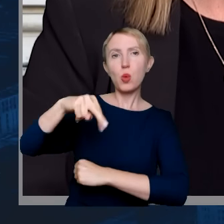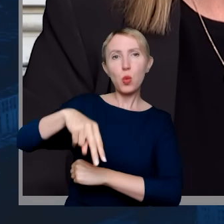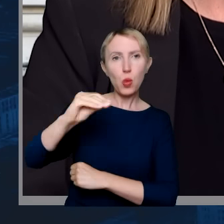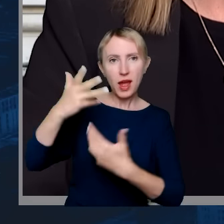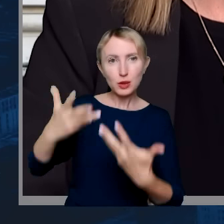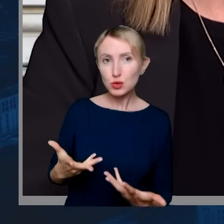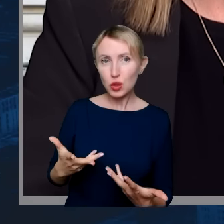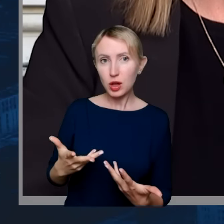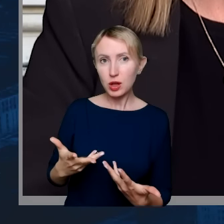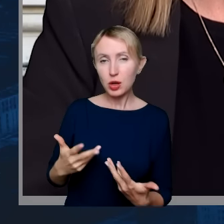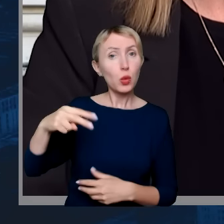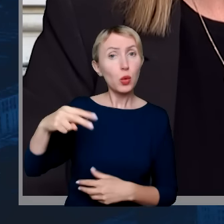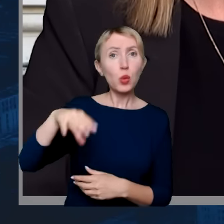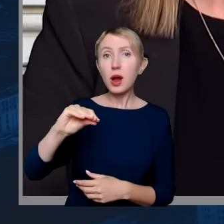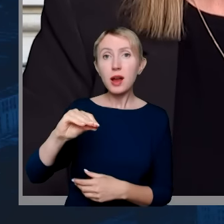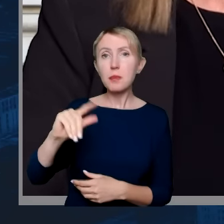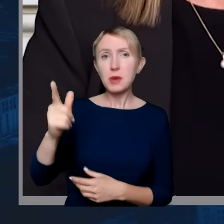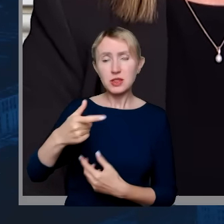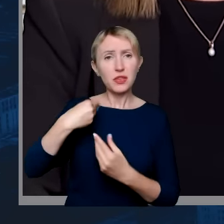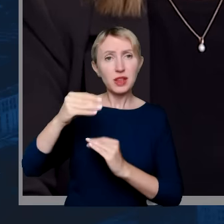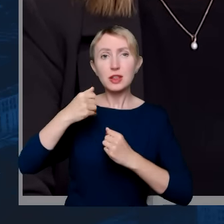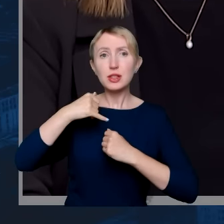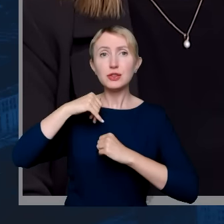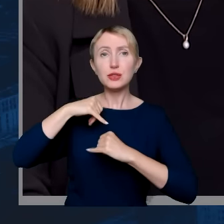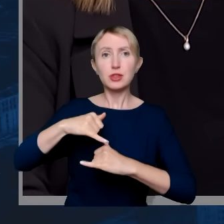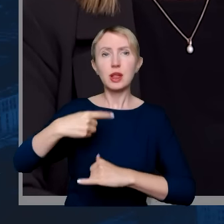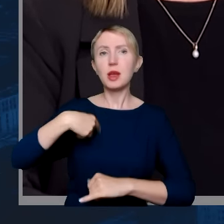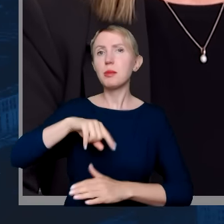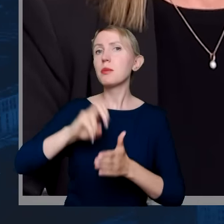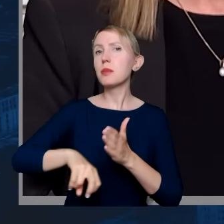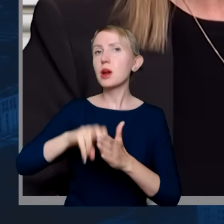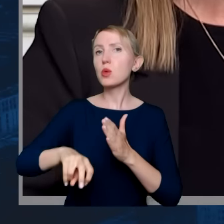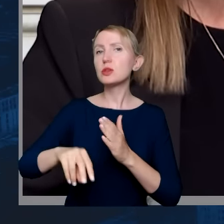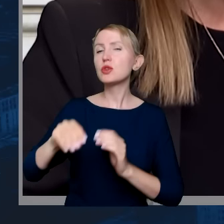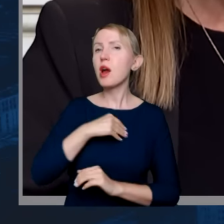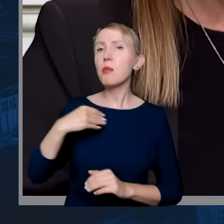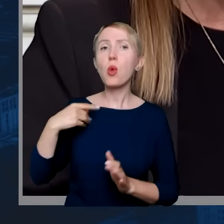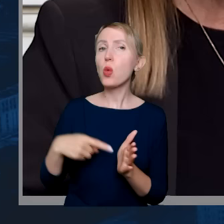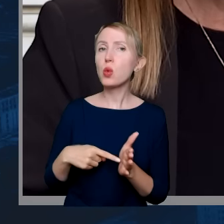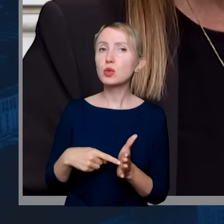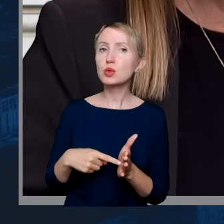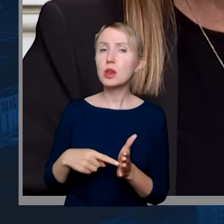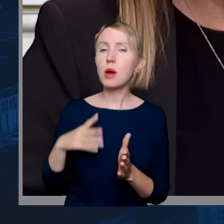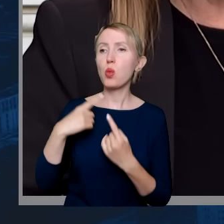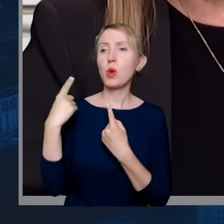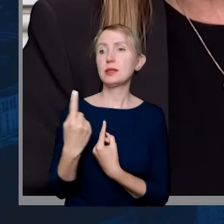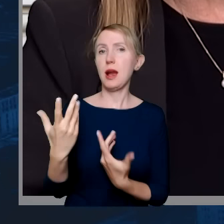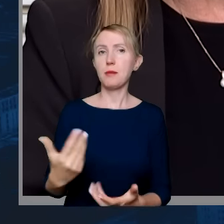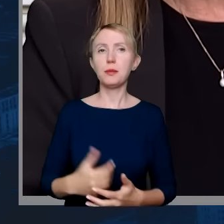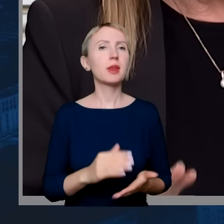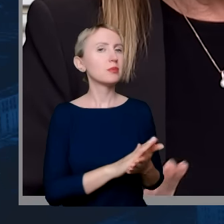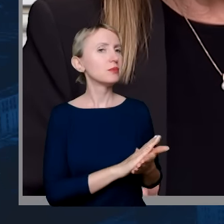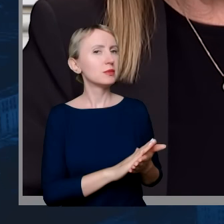Unia Europejska będzie silniejsza. I mi tego osobiście brakuje, że Polska w tym zakresie została osamotniona. Przepraszam bardzo,